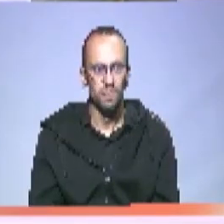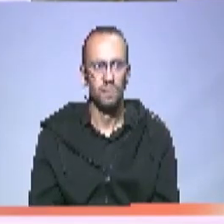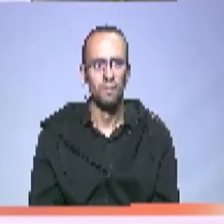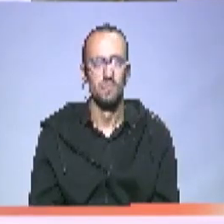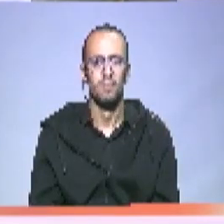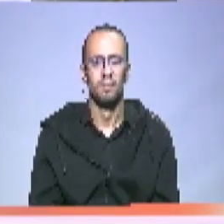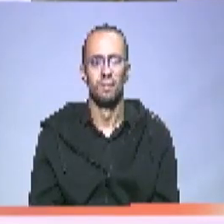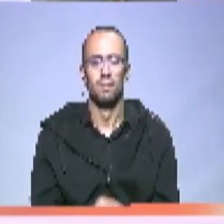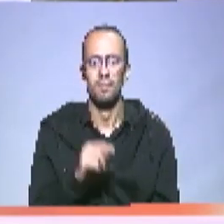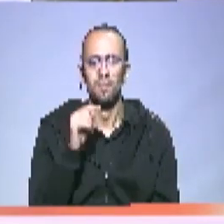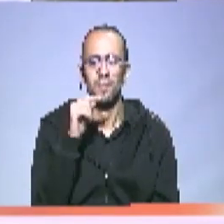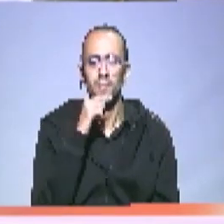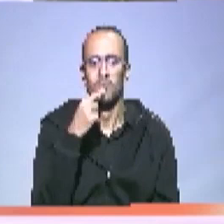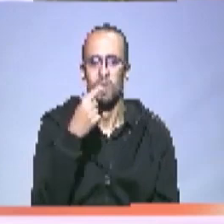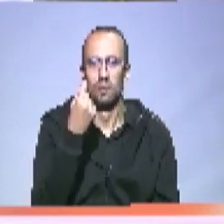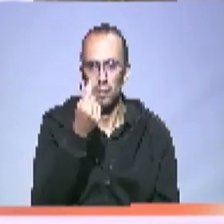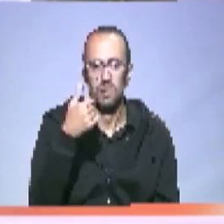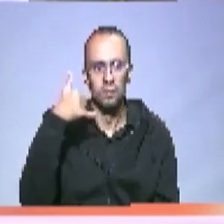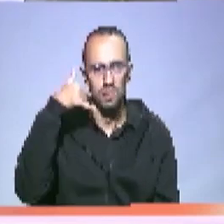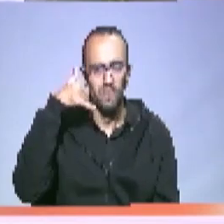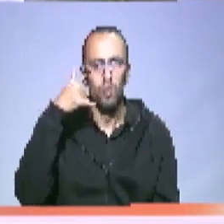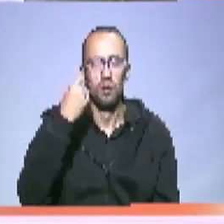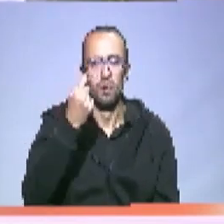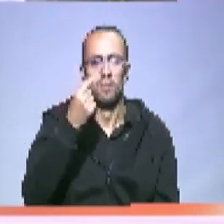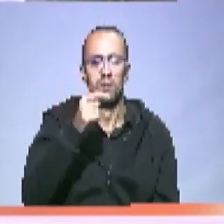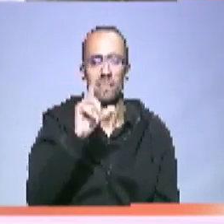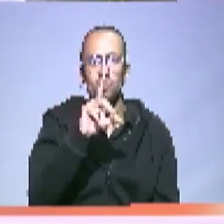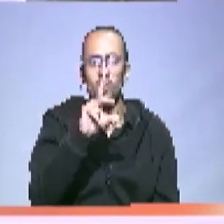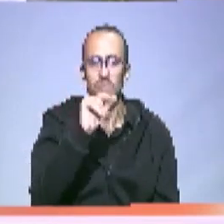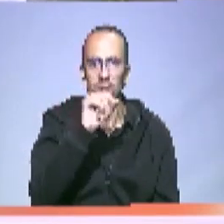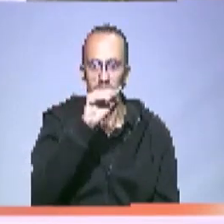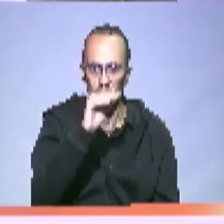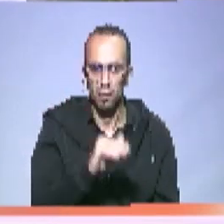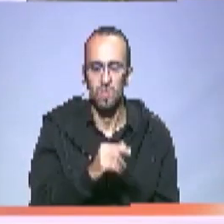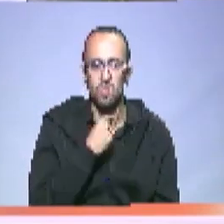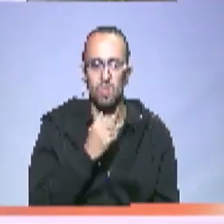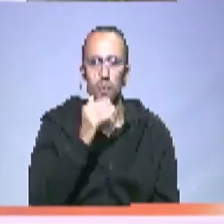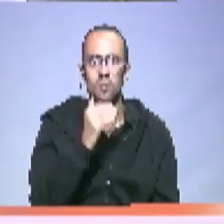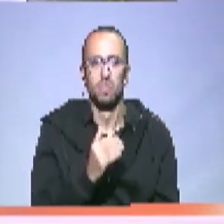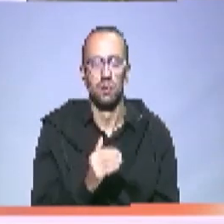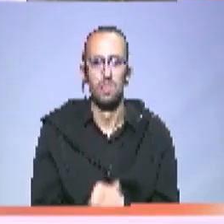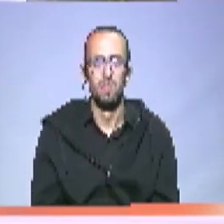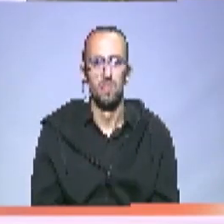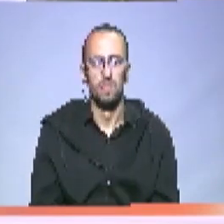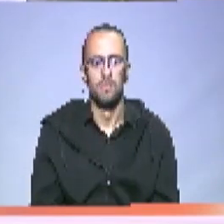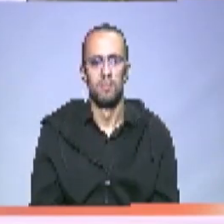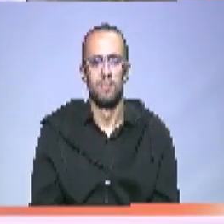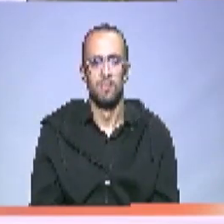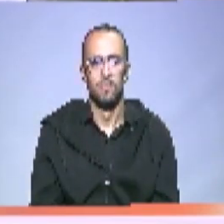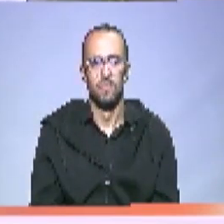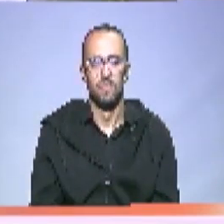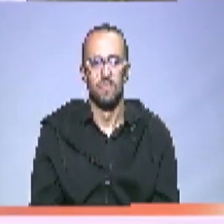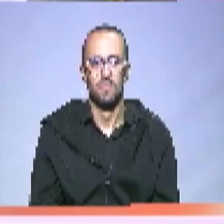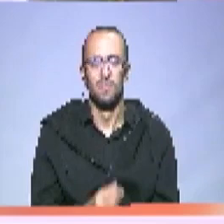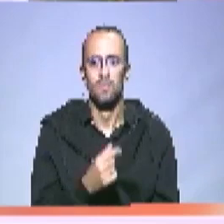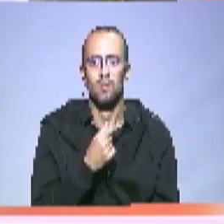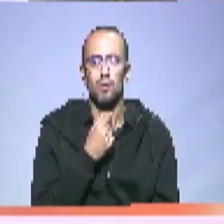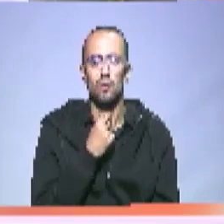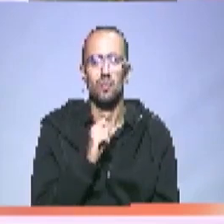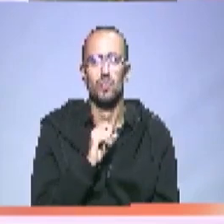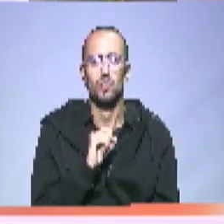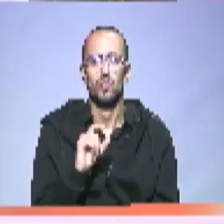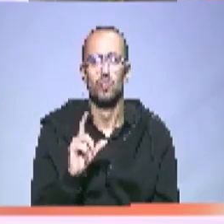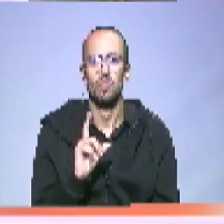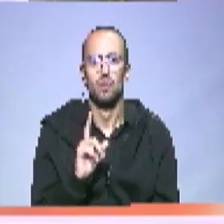ممكن بس حضرتك اسمع يعني كلمينا من التليفون، محتاجين توطي بس التلفزيون شوي. انا بس يعني